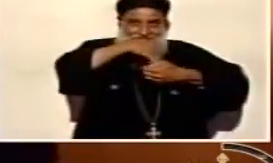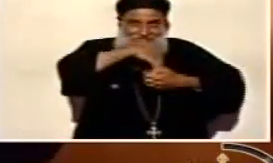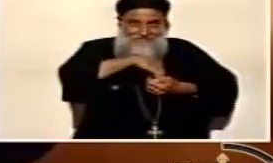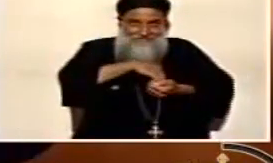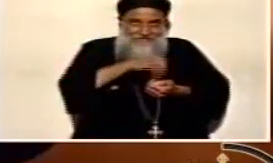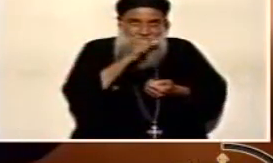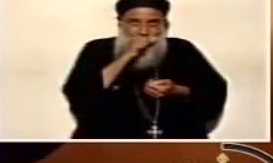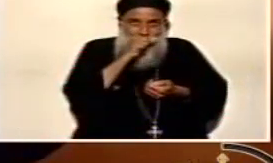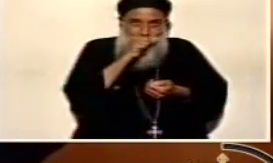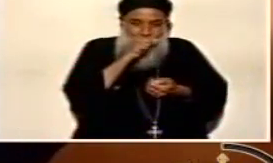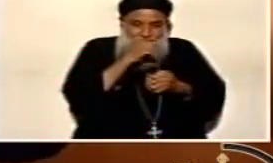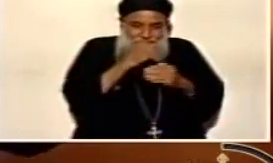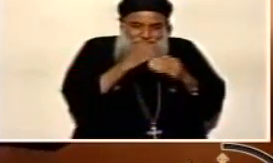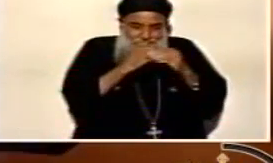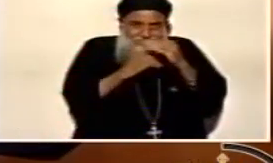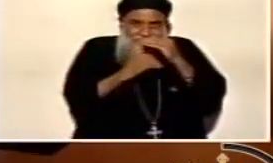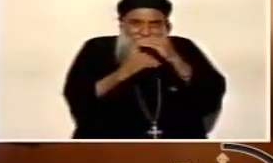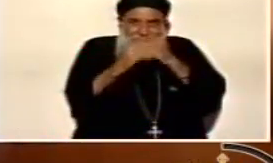والجعالة